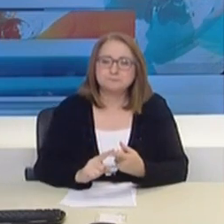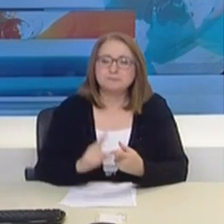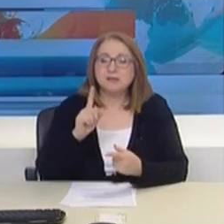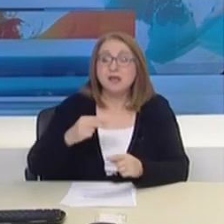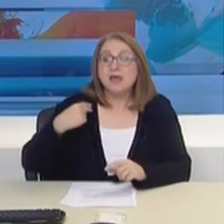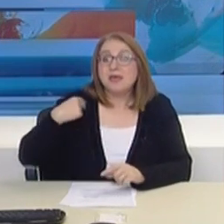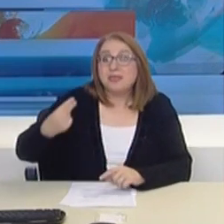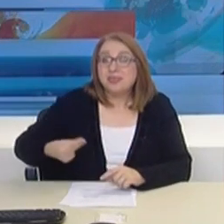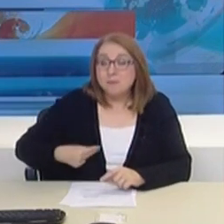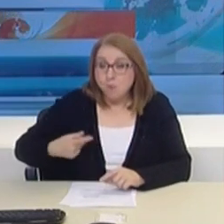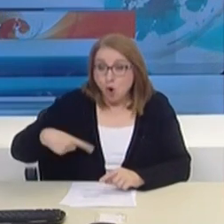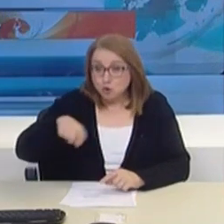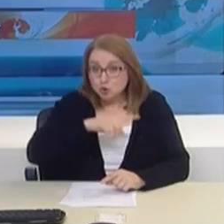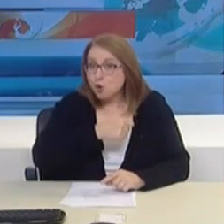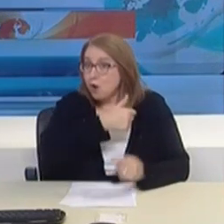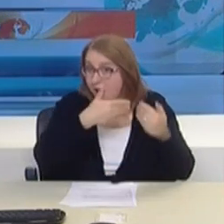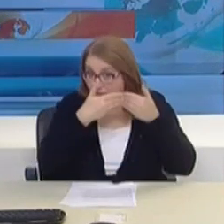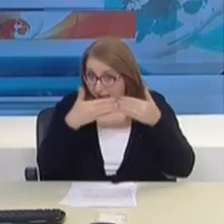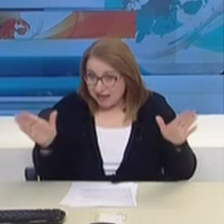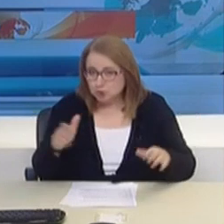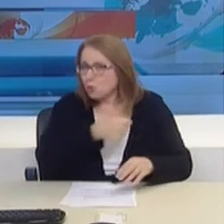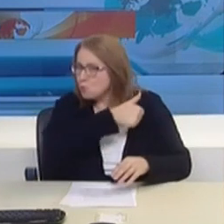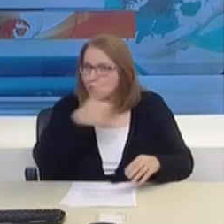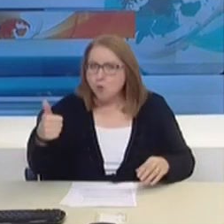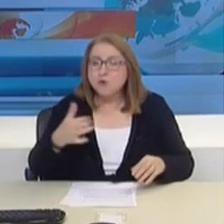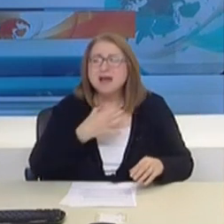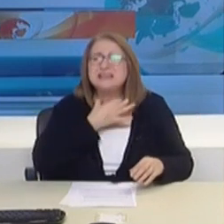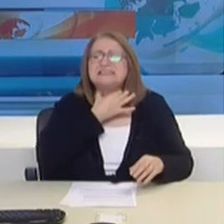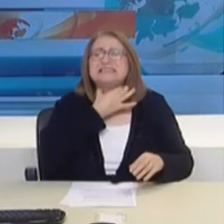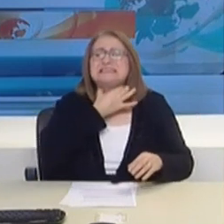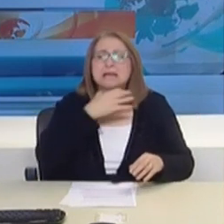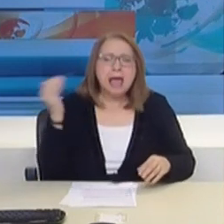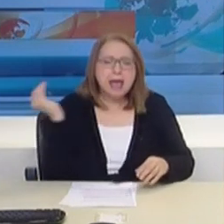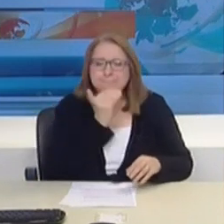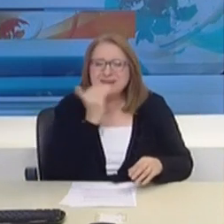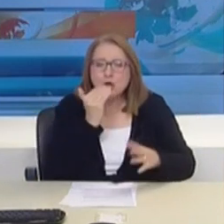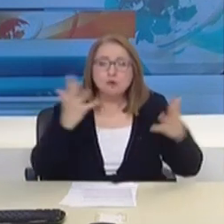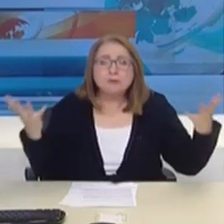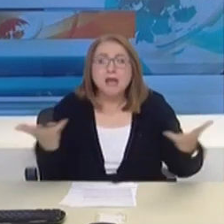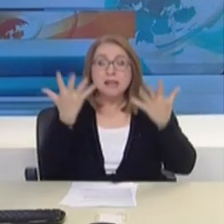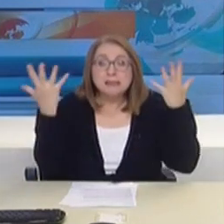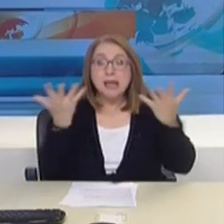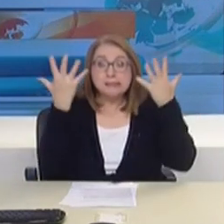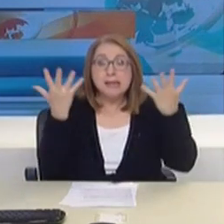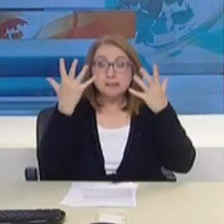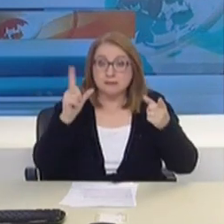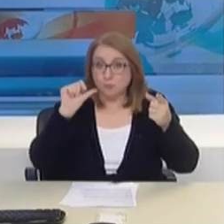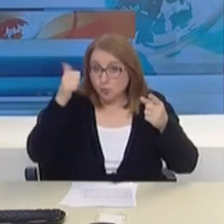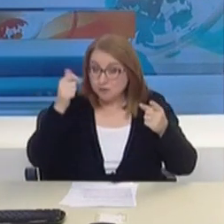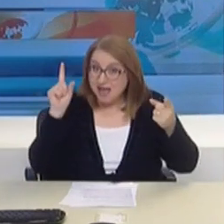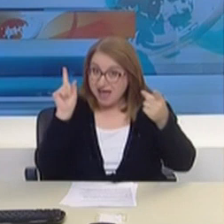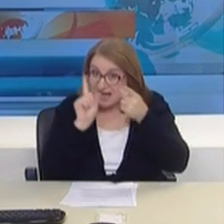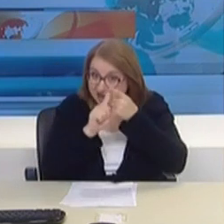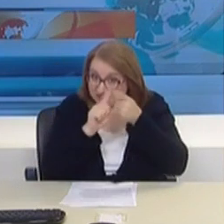ότι το δημόσιο θα δέχεται μόνο σε εξαιρετικές κατεπίγουσες περιπτώσεις, κατόπιν ραντεβού, το οποίο